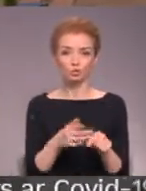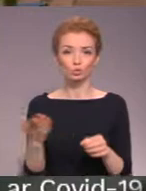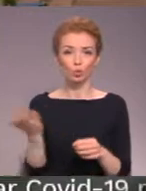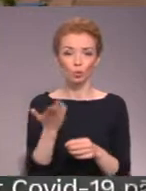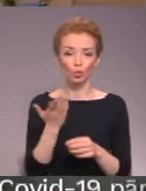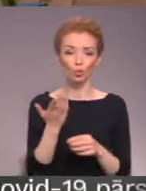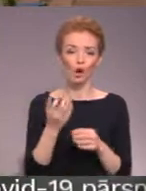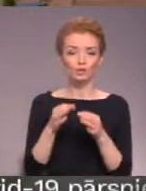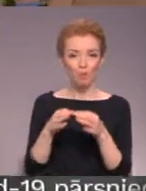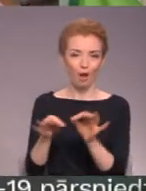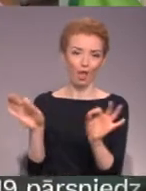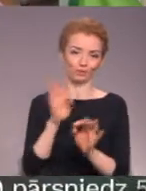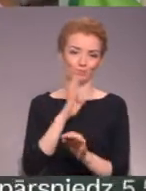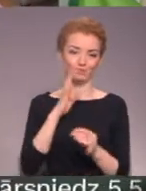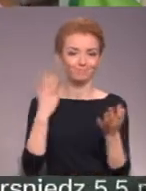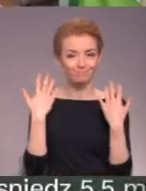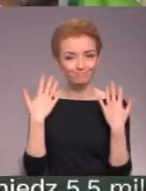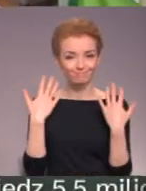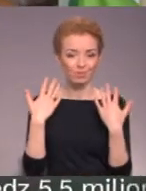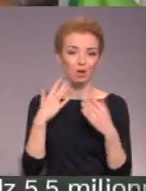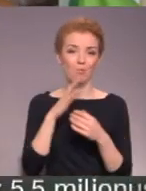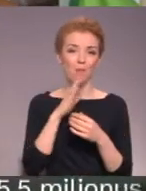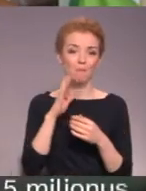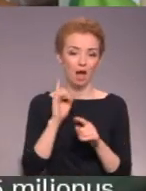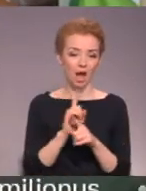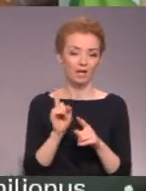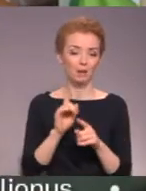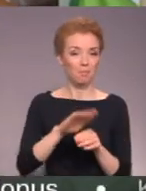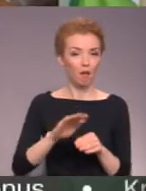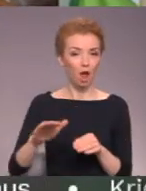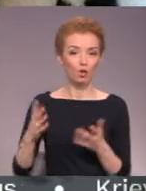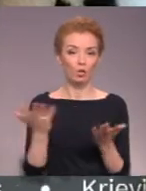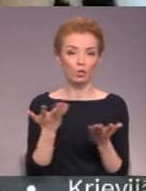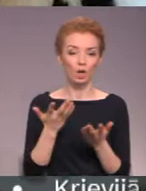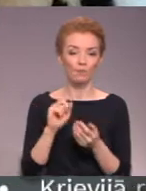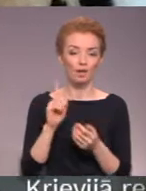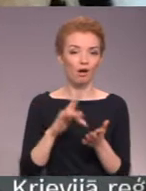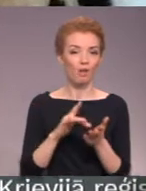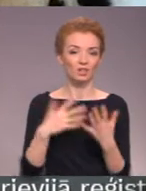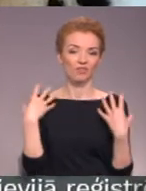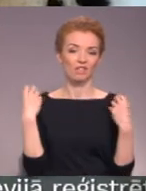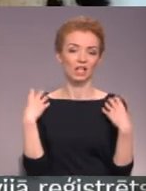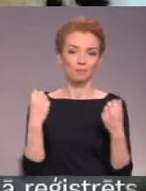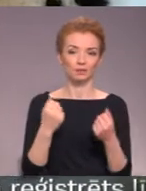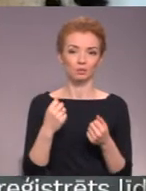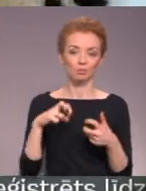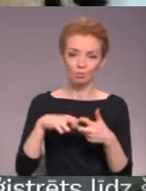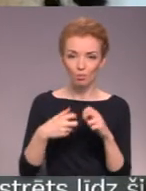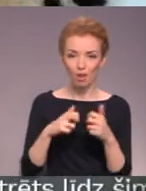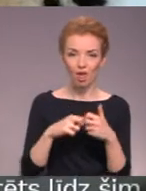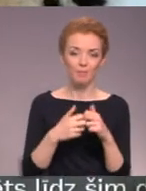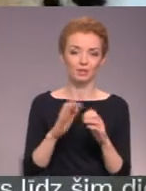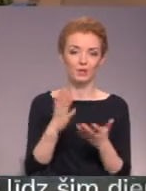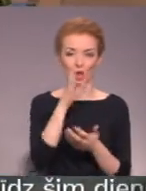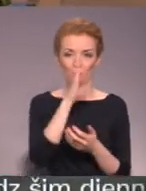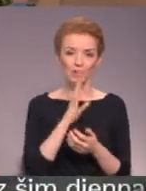palaiž mammu kādreiz brīvdienās, un mamām arī ir vairāki bērni, pieņemsim bērni, kuriem ir kaut kādas veselības grūtības vai